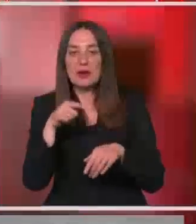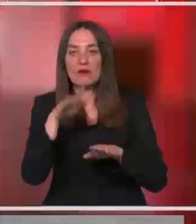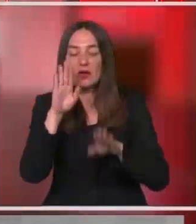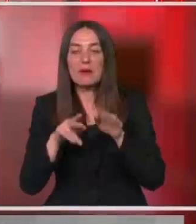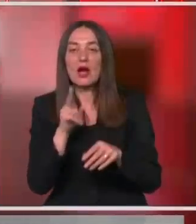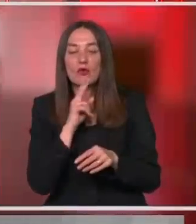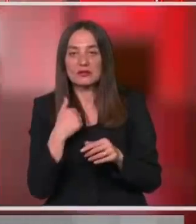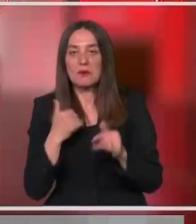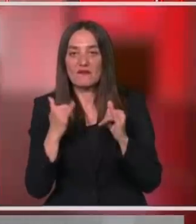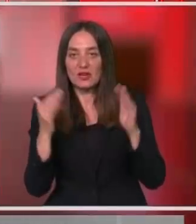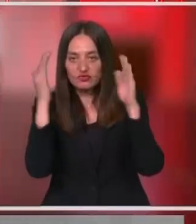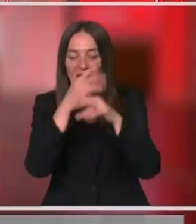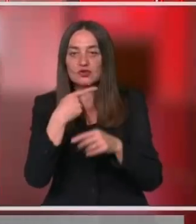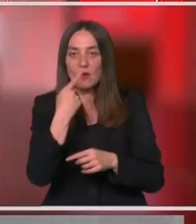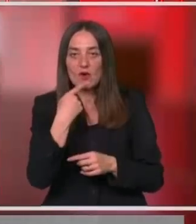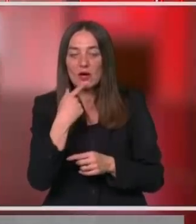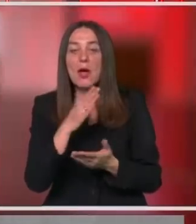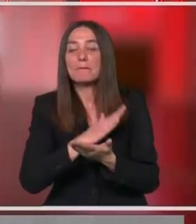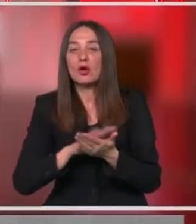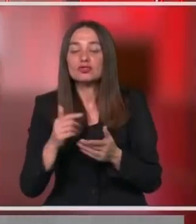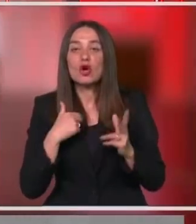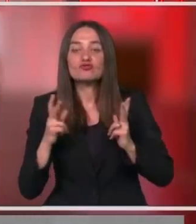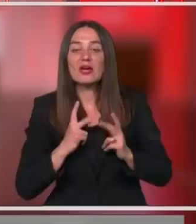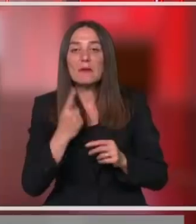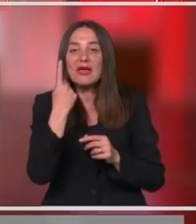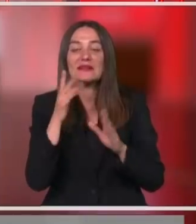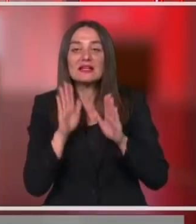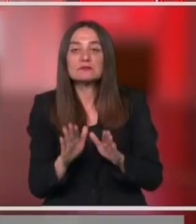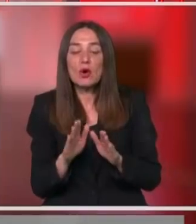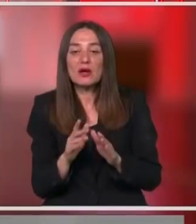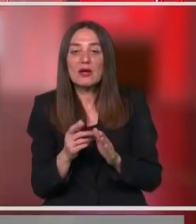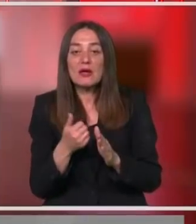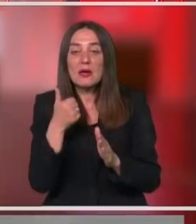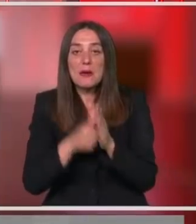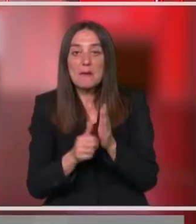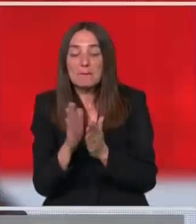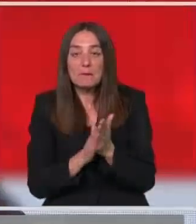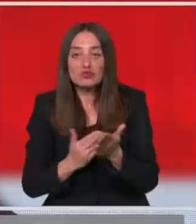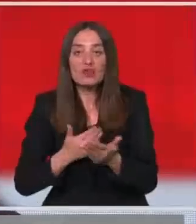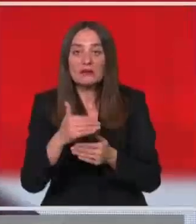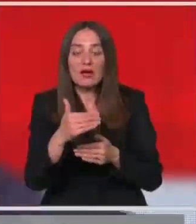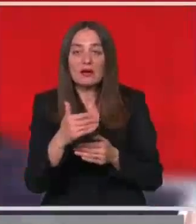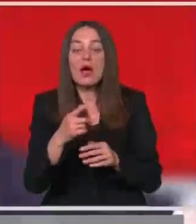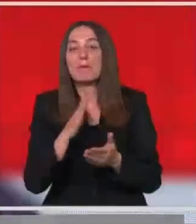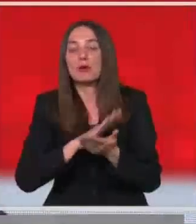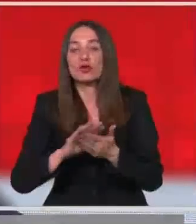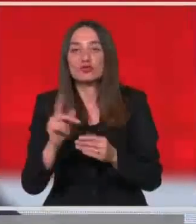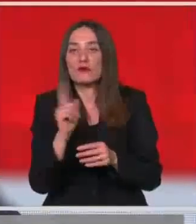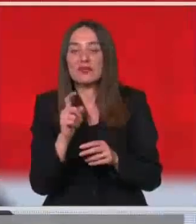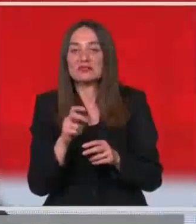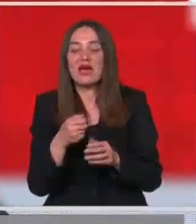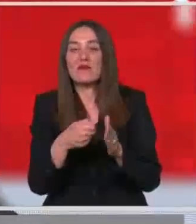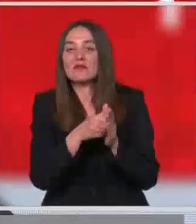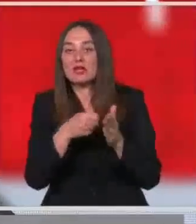o kojima smo večeras govorili. Jer prosto očekujem jedan sporiji restart iza toga, zato što prosto niste